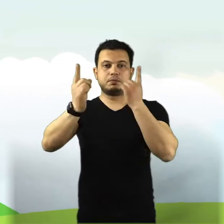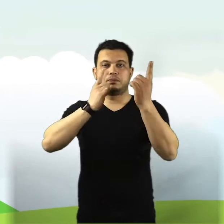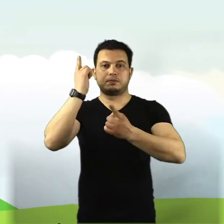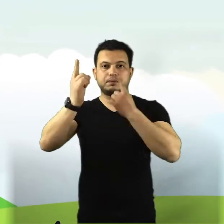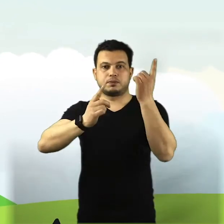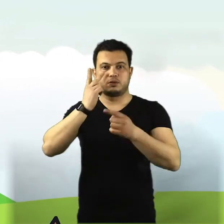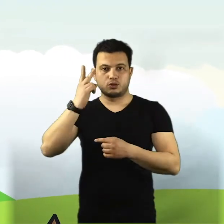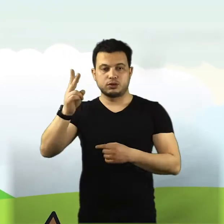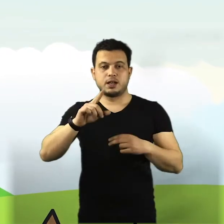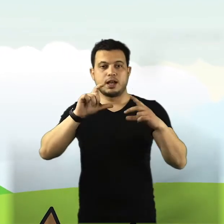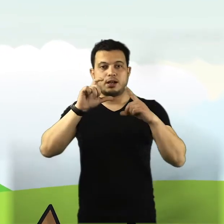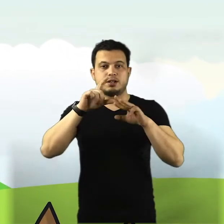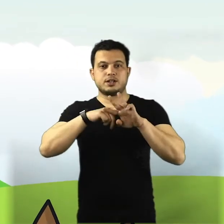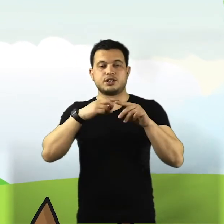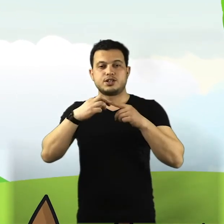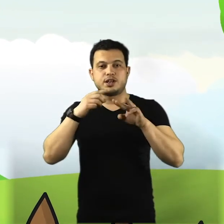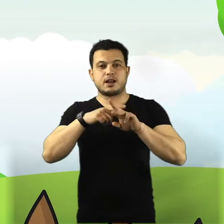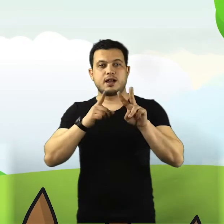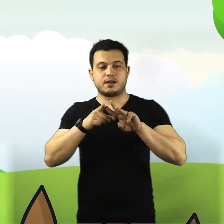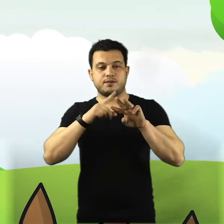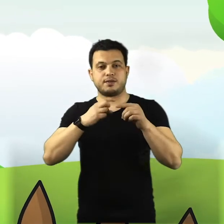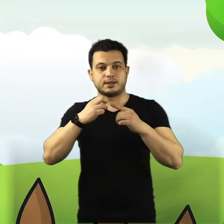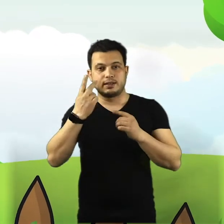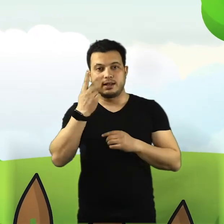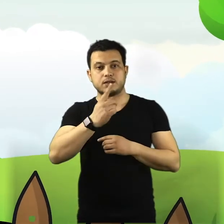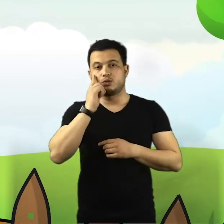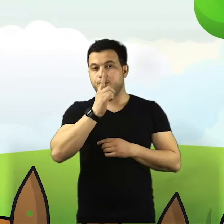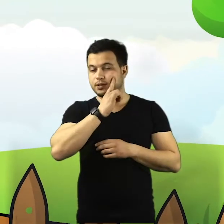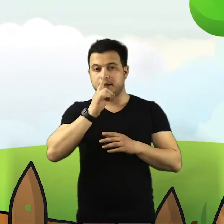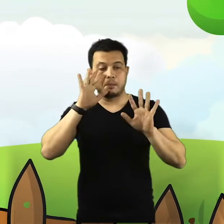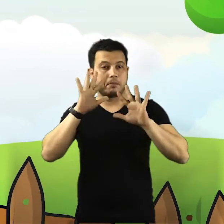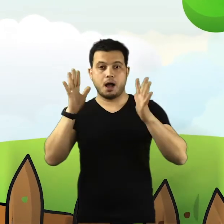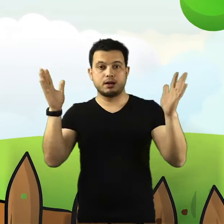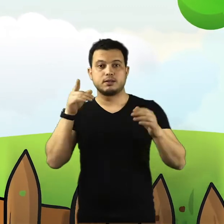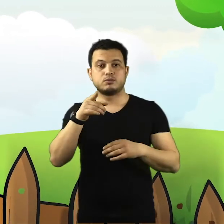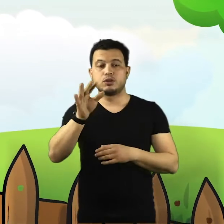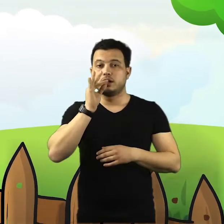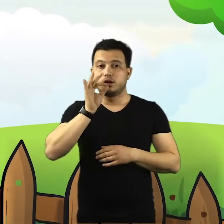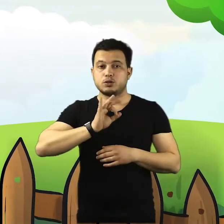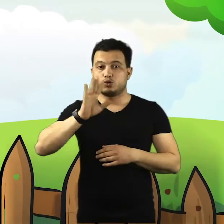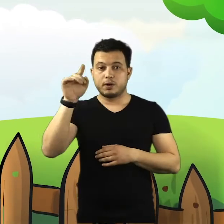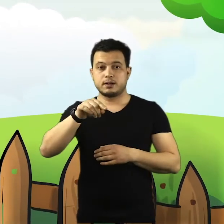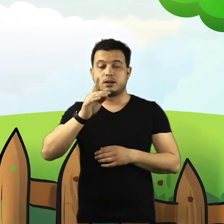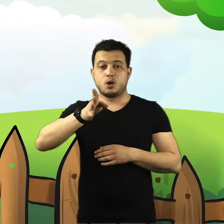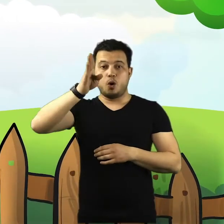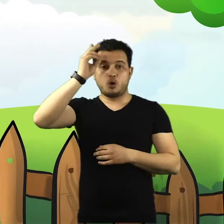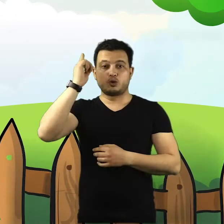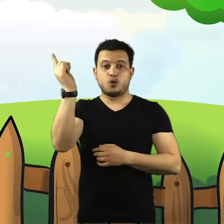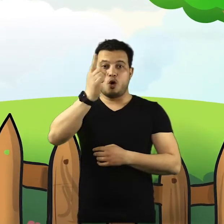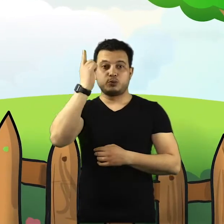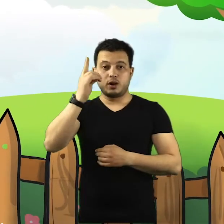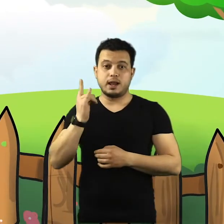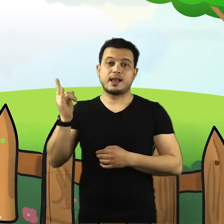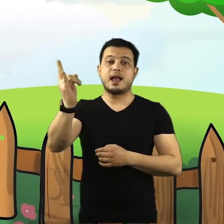görünce Şenere'nin gözleri parladı Bu, bu harika bir şey Horozopter'le gezmek bir harika